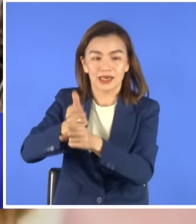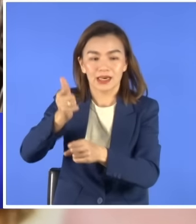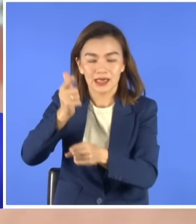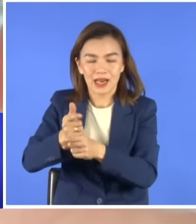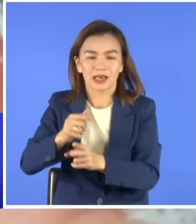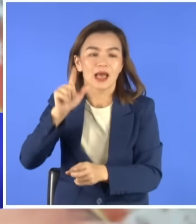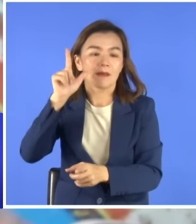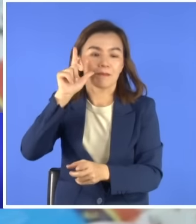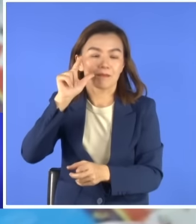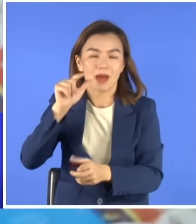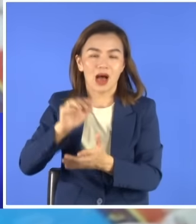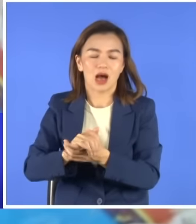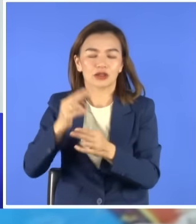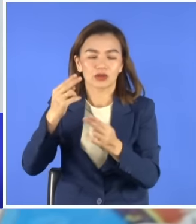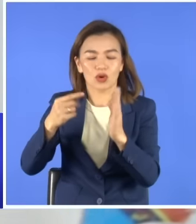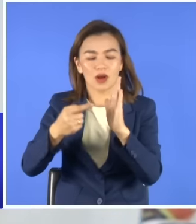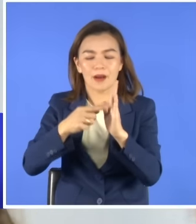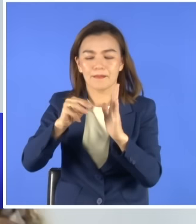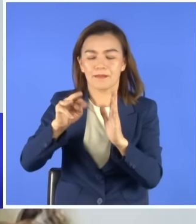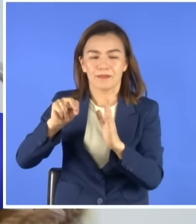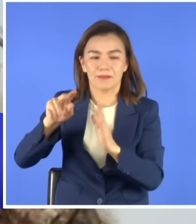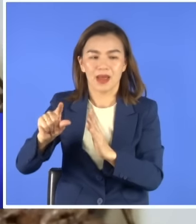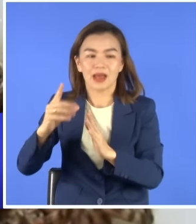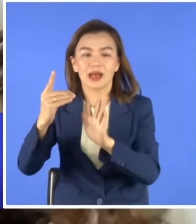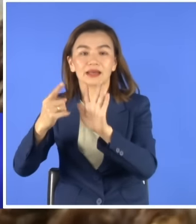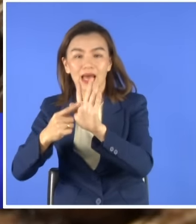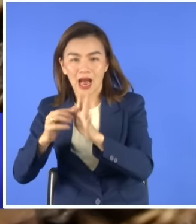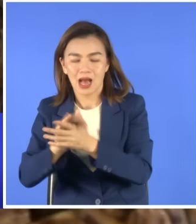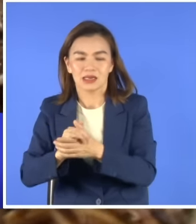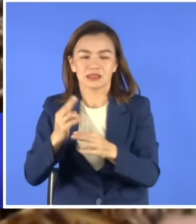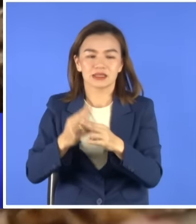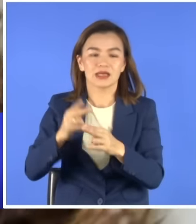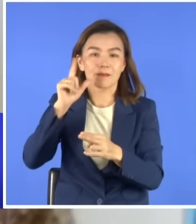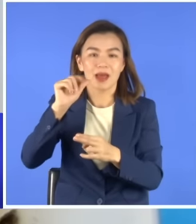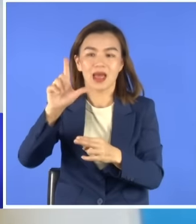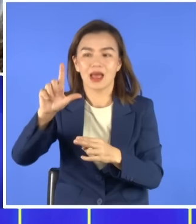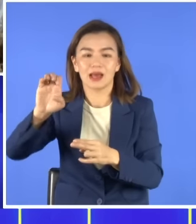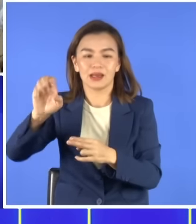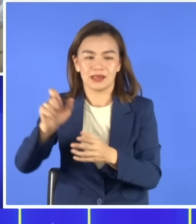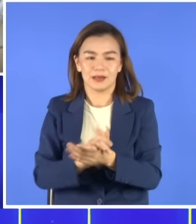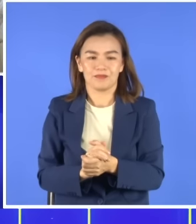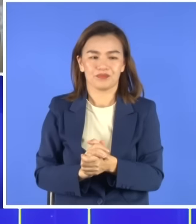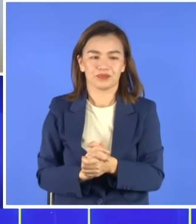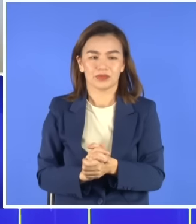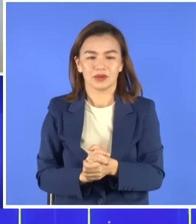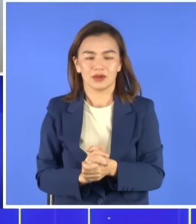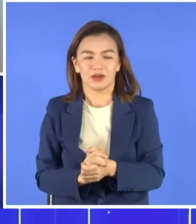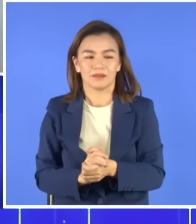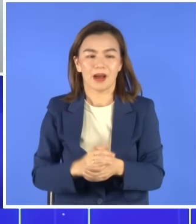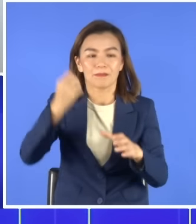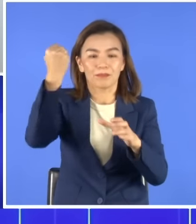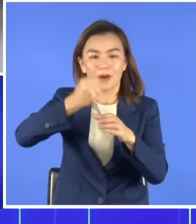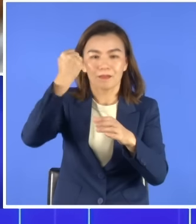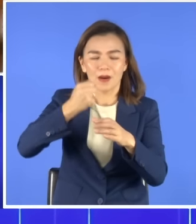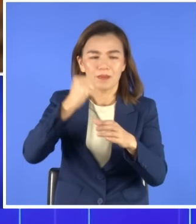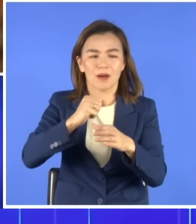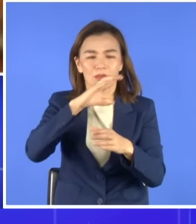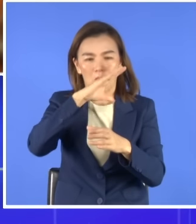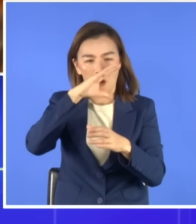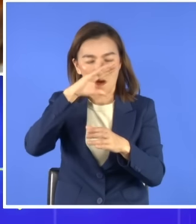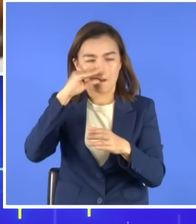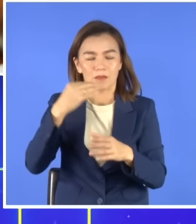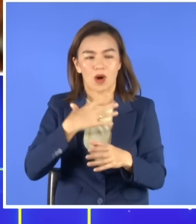ขอนแก่นอืนี่ดูสิน่ากินนะ 2น้ำพริกแมงดานี่สชแมงดาแมงดาโขลกเข้าไปโขกเข้าไปนะมันจะ